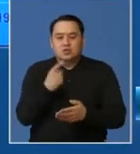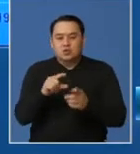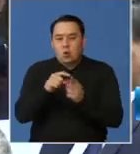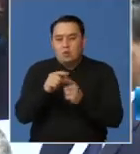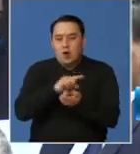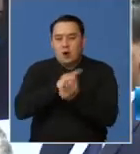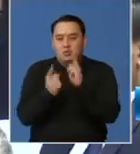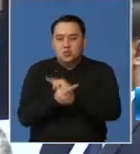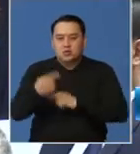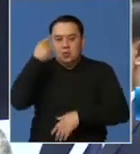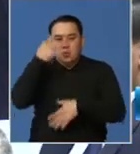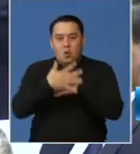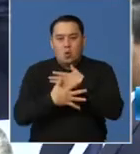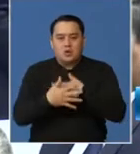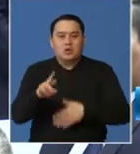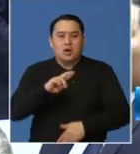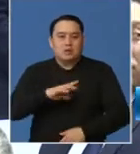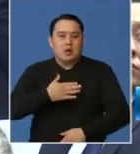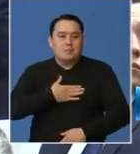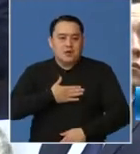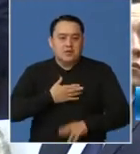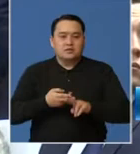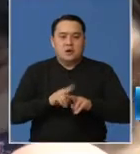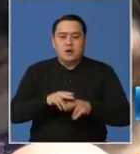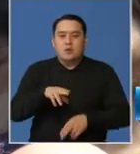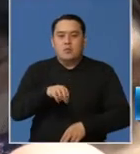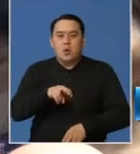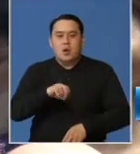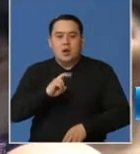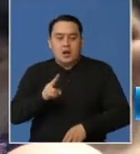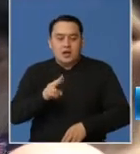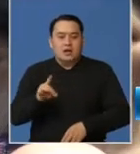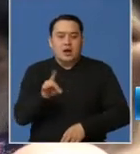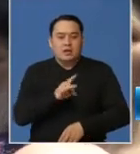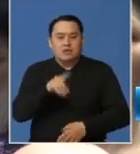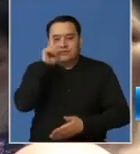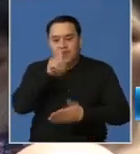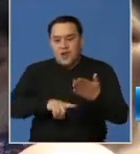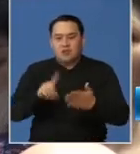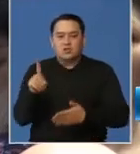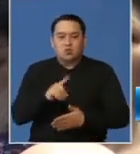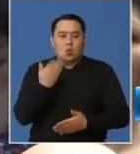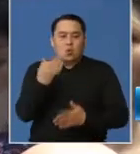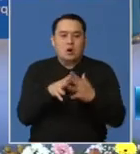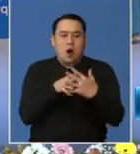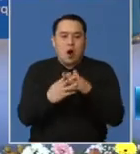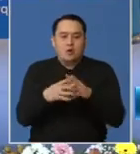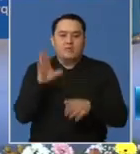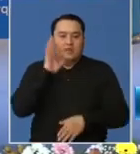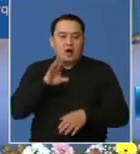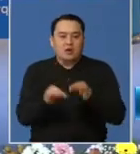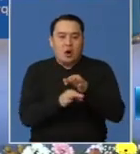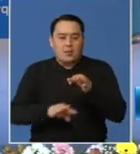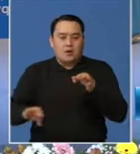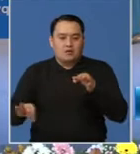меняется общественное сознание от «я» на «мы». Жители села Булек Кембекши-Казахского района надеются, что к ним в аул проведут водопроводные